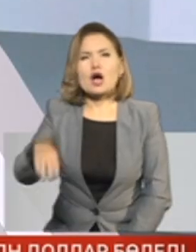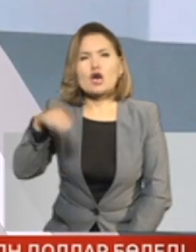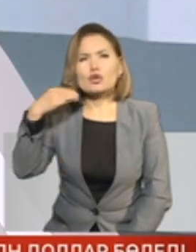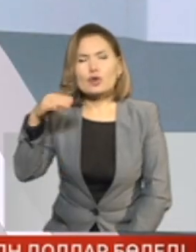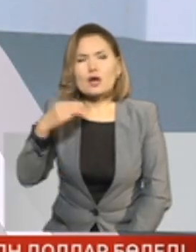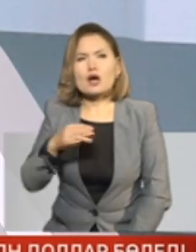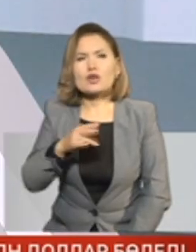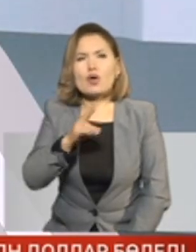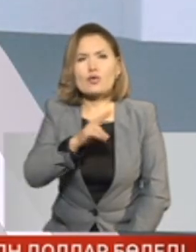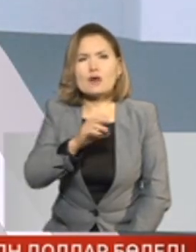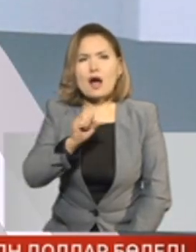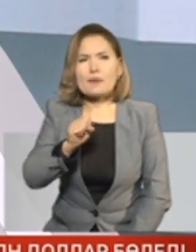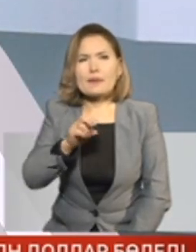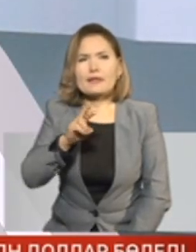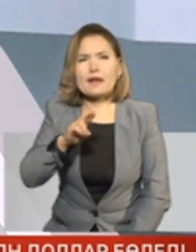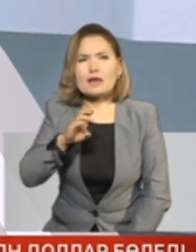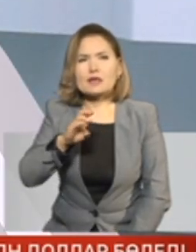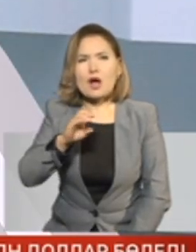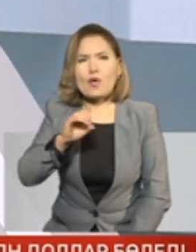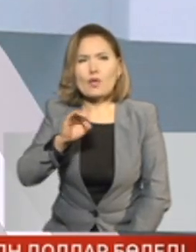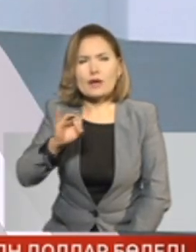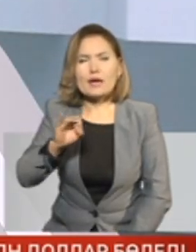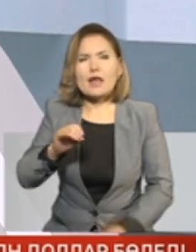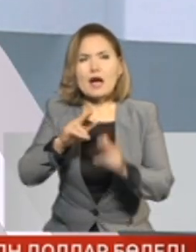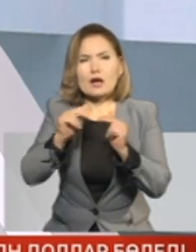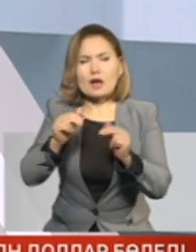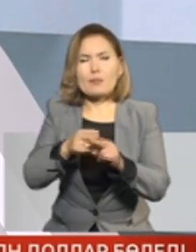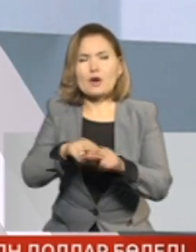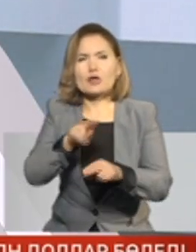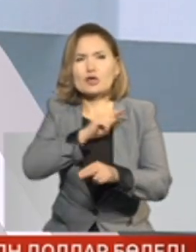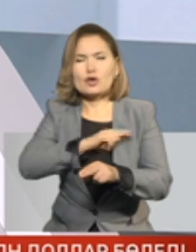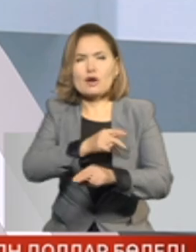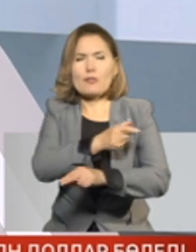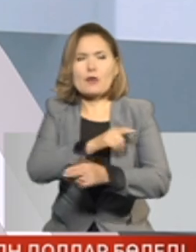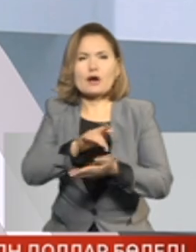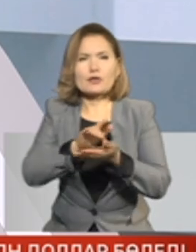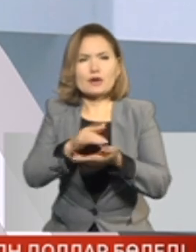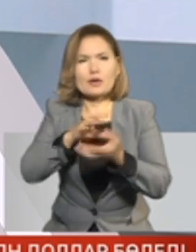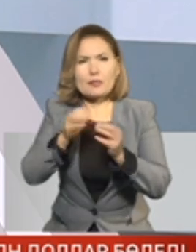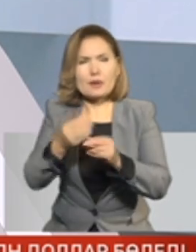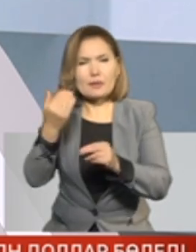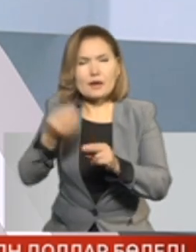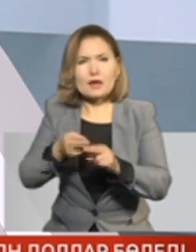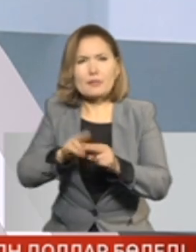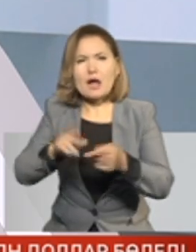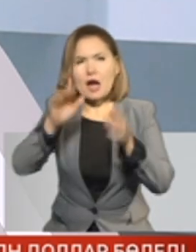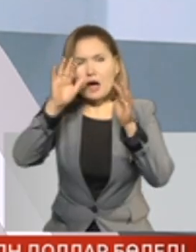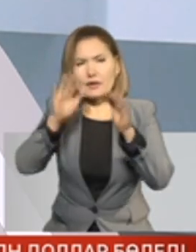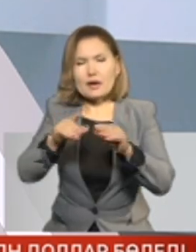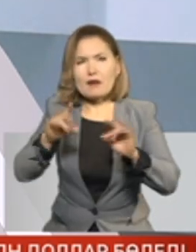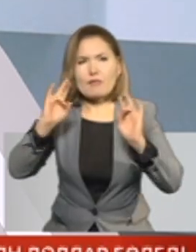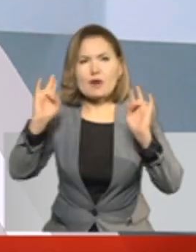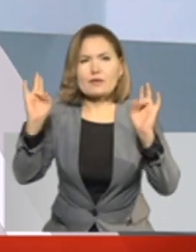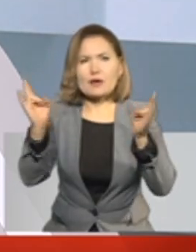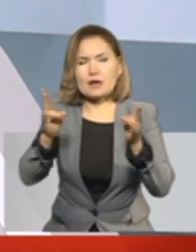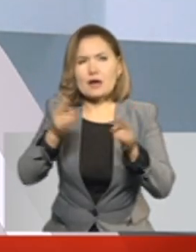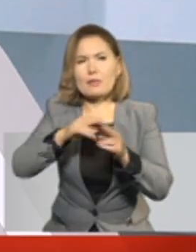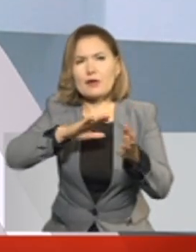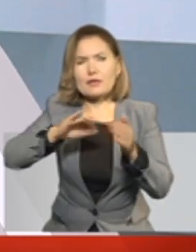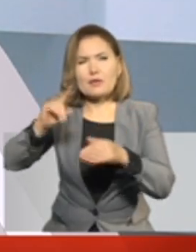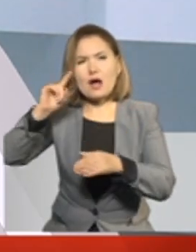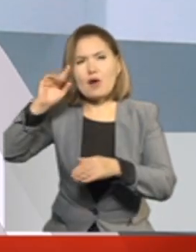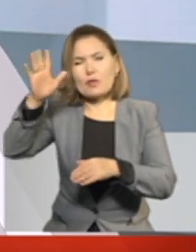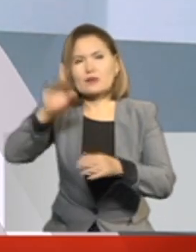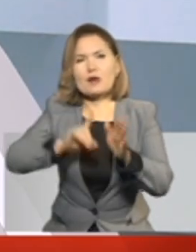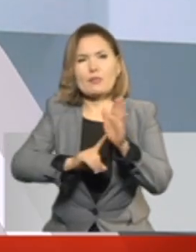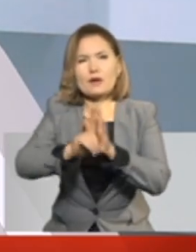Түркістандағы Қожа Ахмет Ясауи кесенесінде жұмыс істейтін гид-күзетші Ілияс Талғатбекұлы әлеуметтік желіде тараған бейне жазбадан кейін